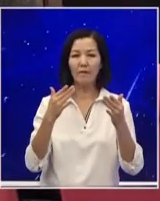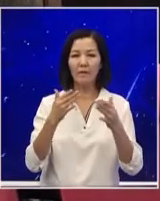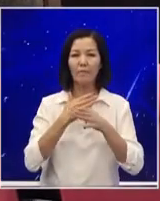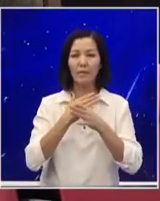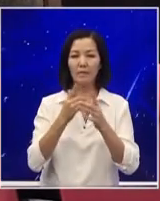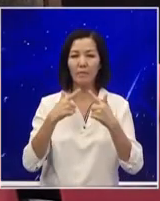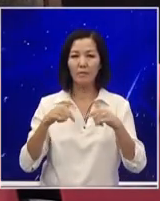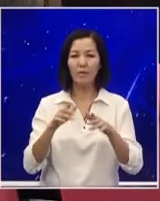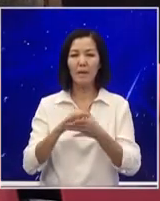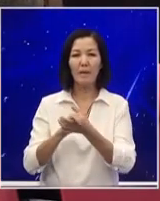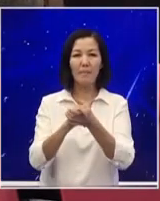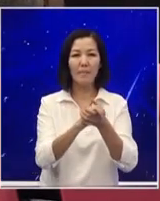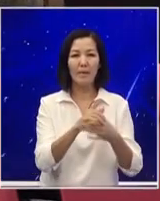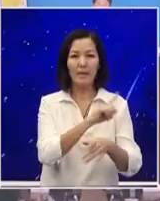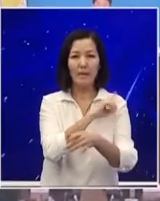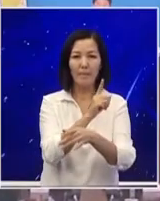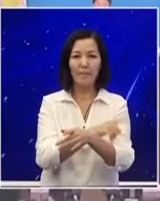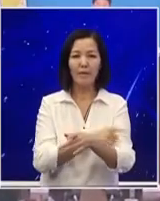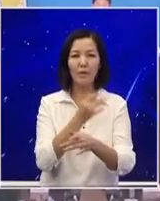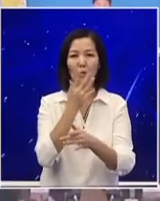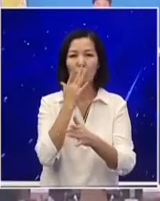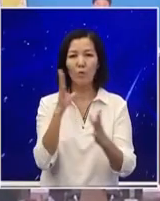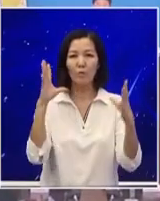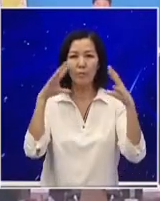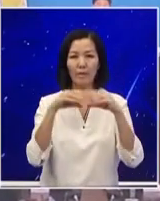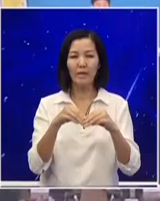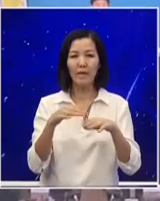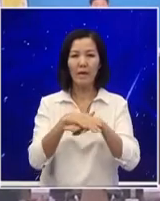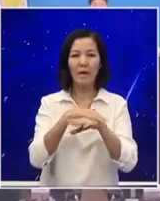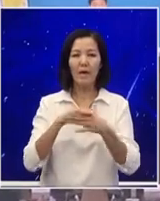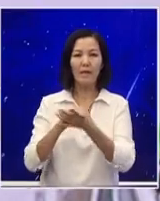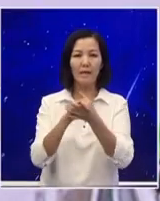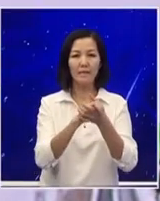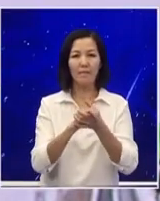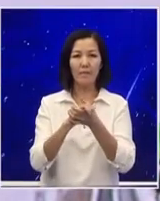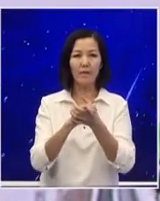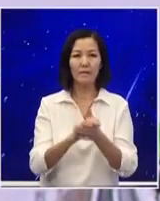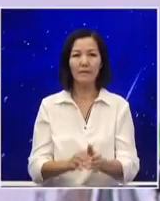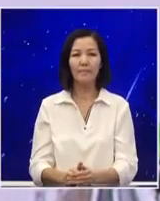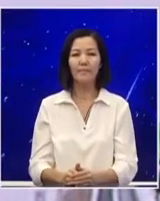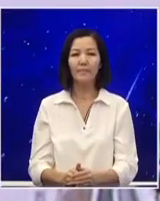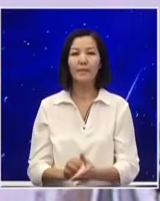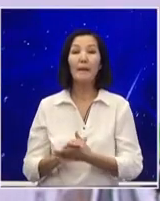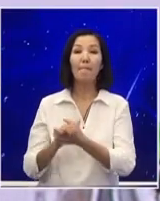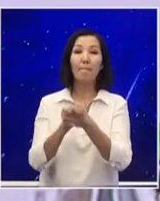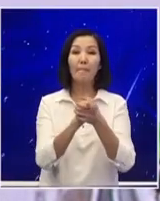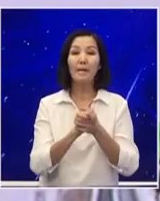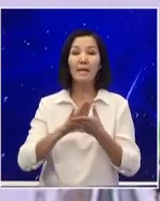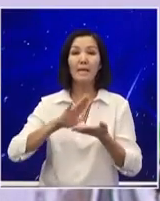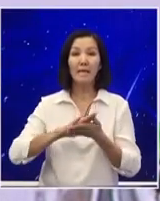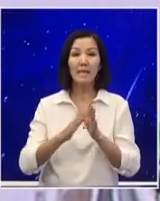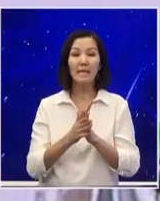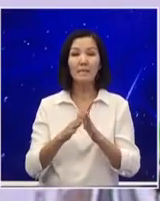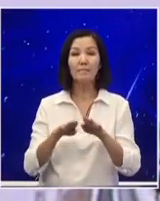Бүгінде бірлігі бекем. Сан түрлі этнос өкілдеріне ортақ халықтар ассамблеясы. Бірлік, келісім,